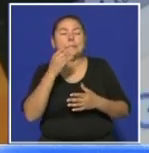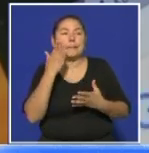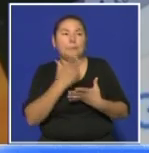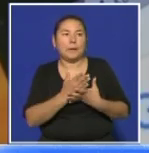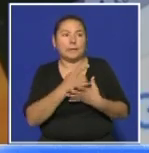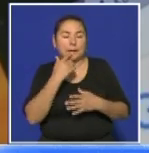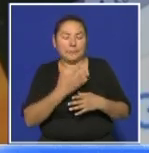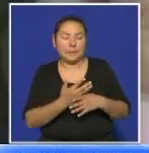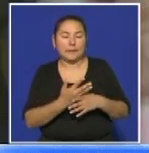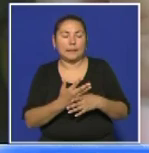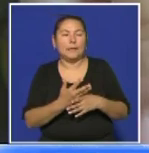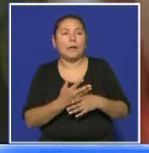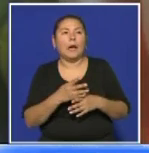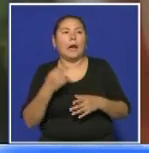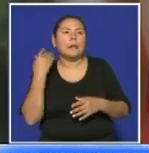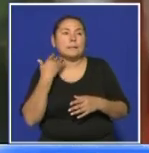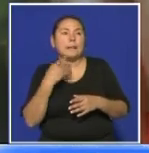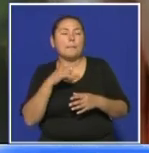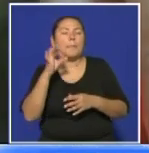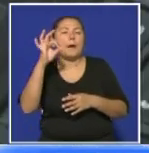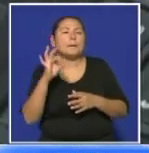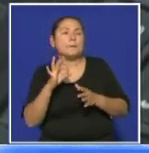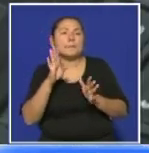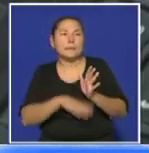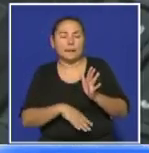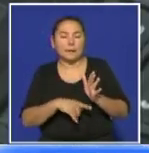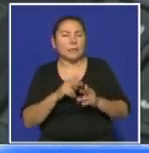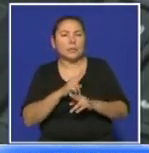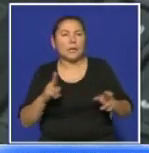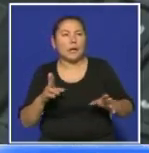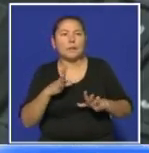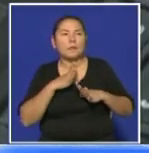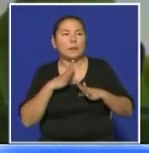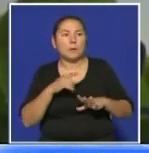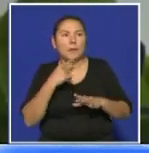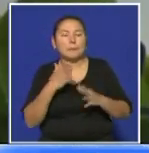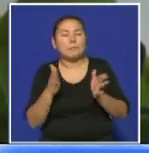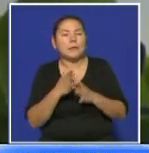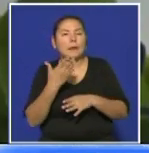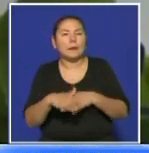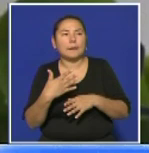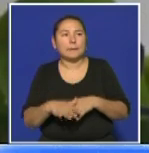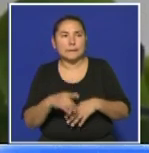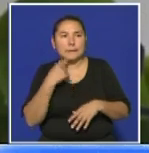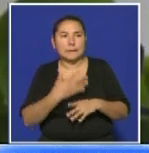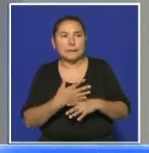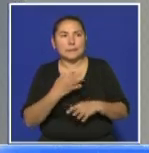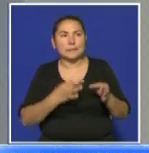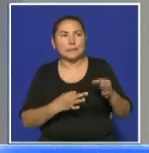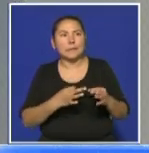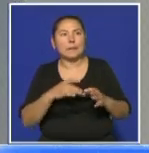ал қалғандарының берген қарызына пайыздық үстеме ақы талап етуге ешқандай құқы жоқ. Сондықтан микрокредит ісі бойынша сотқа жүгінген